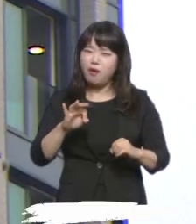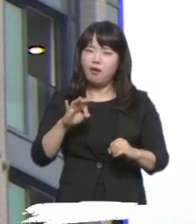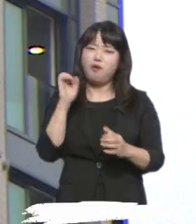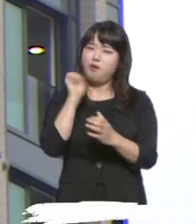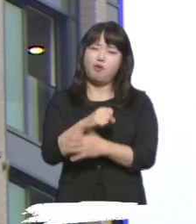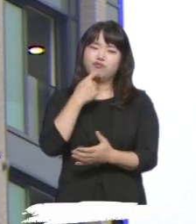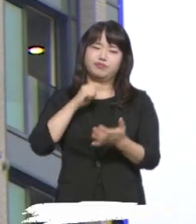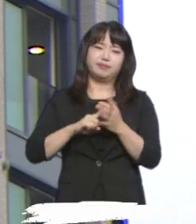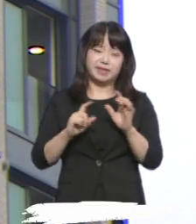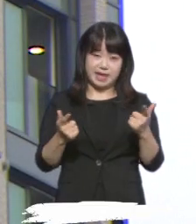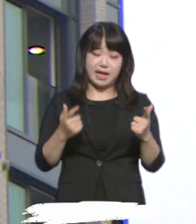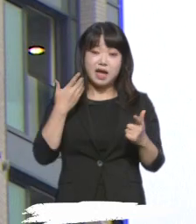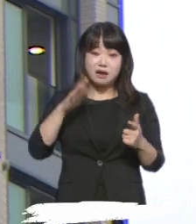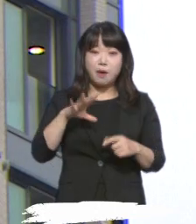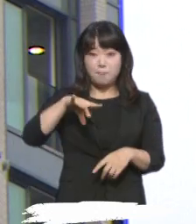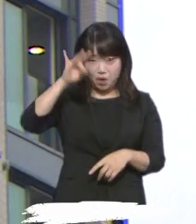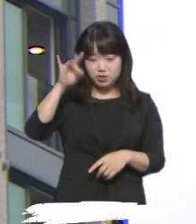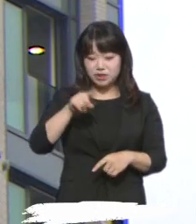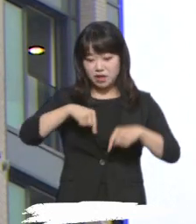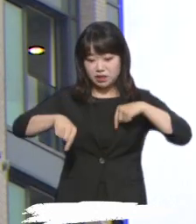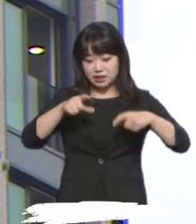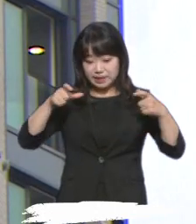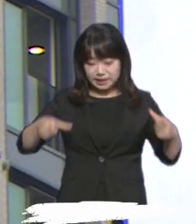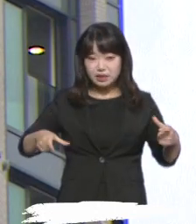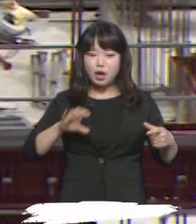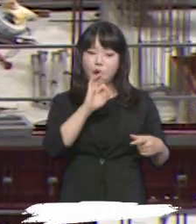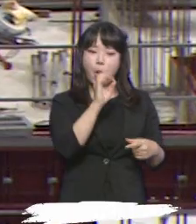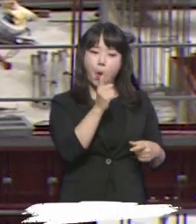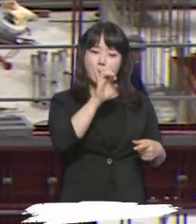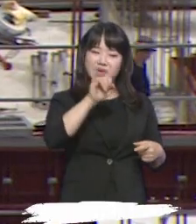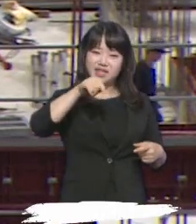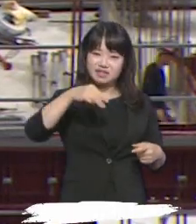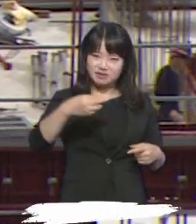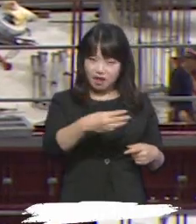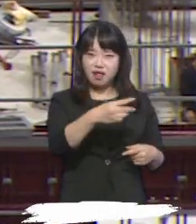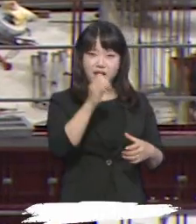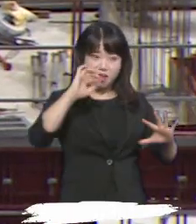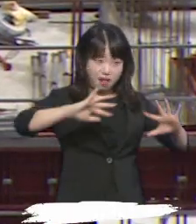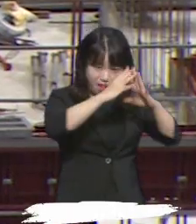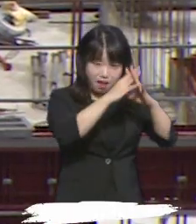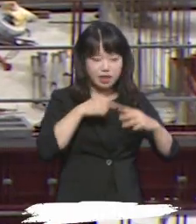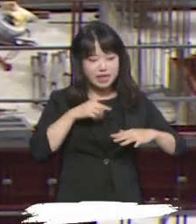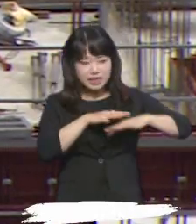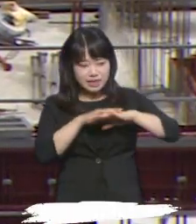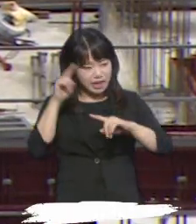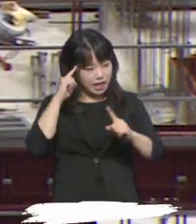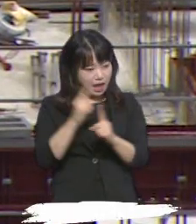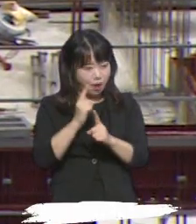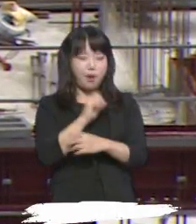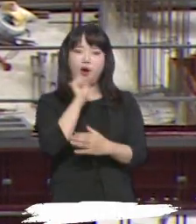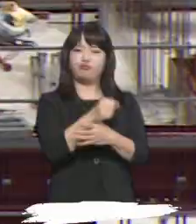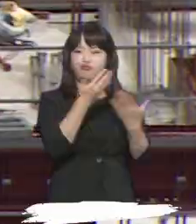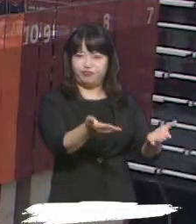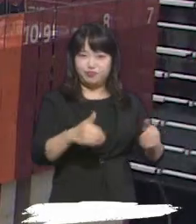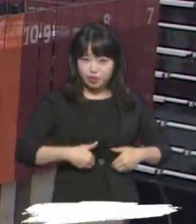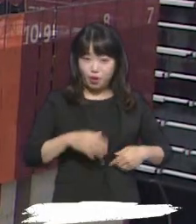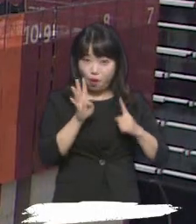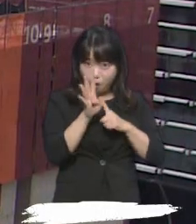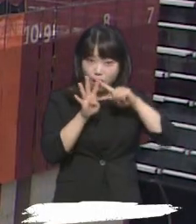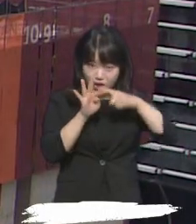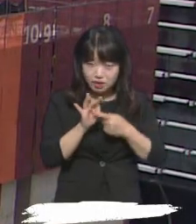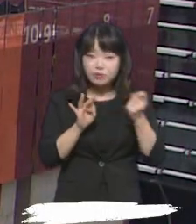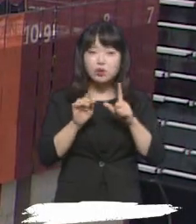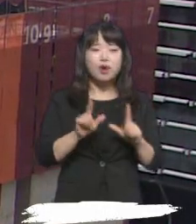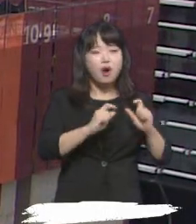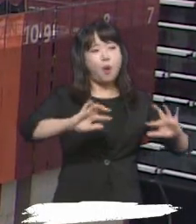겁니다. 우선 지자체가 오피스텔 건설이 가능하도록 지구단위 계획을 바꿔야 하고 이미 준공된